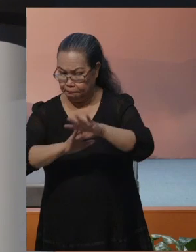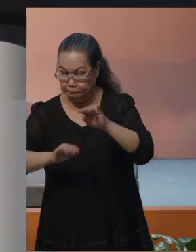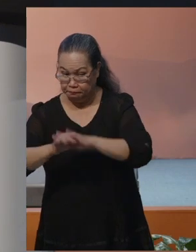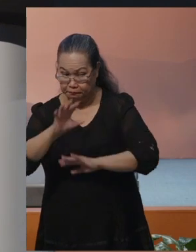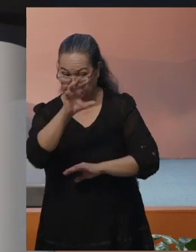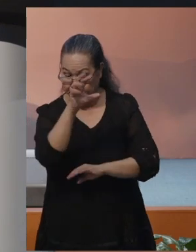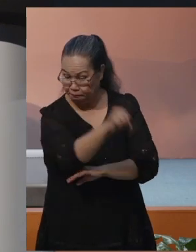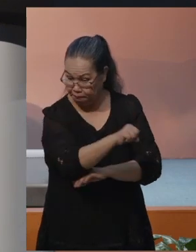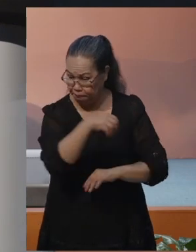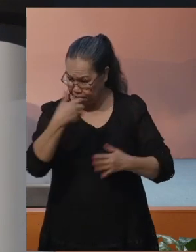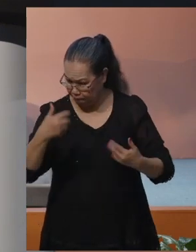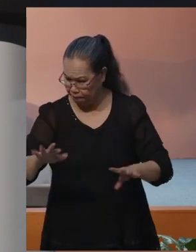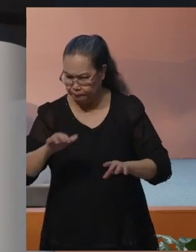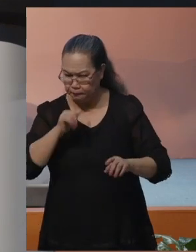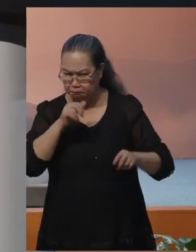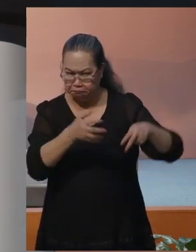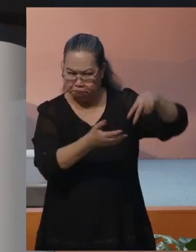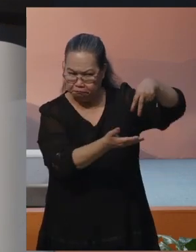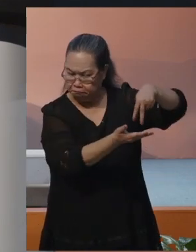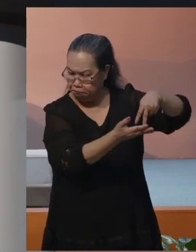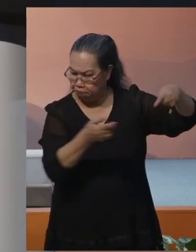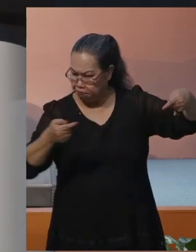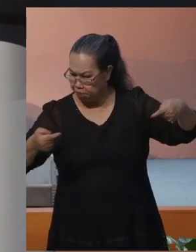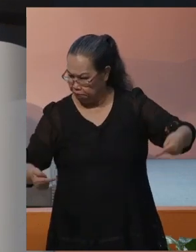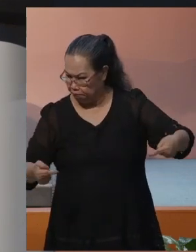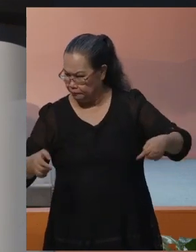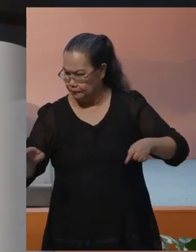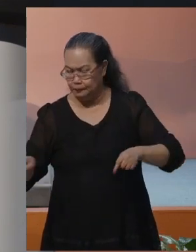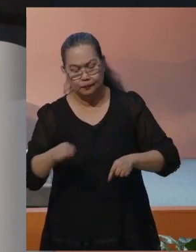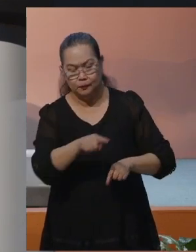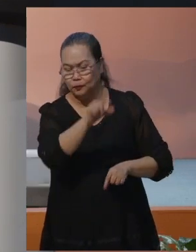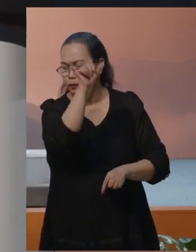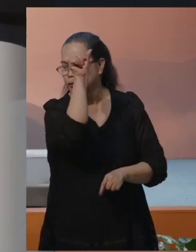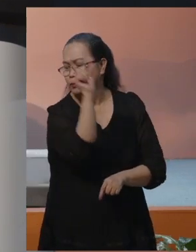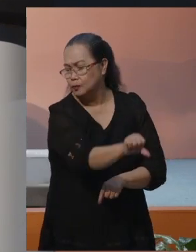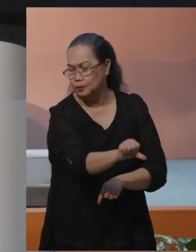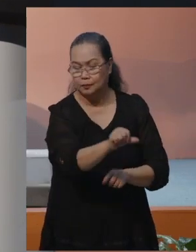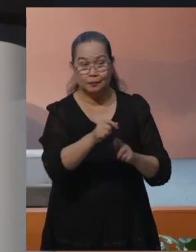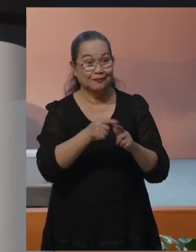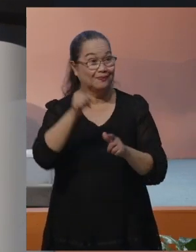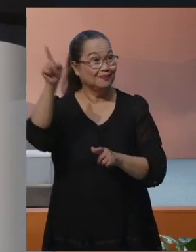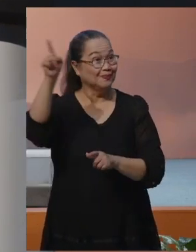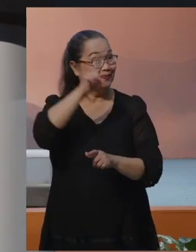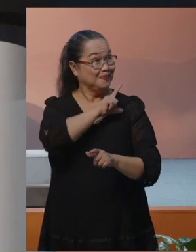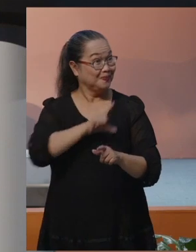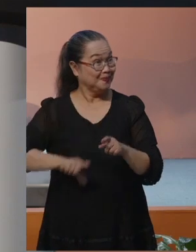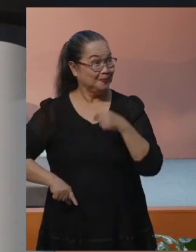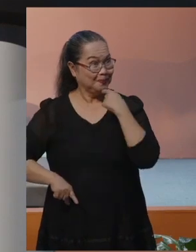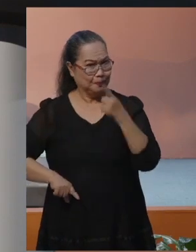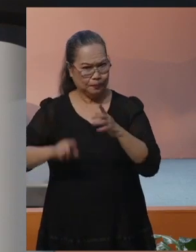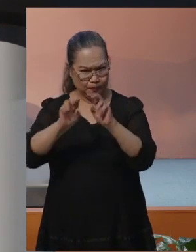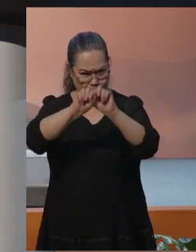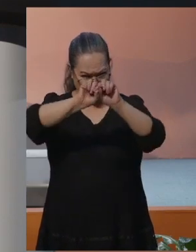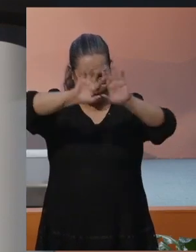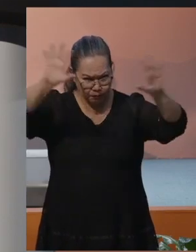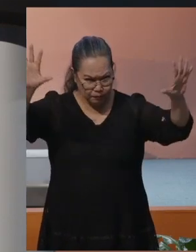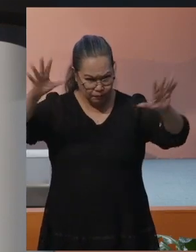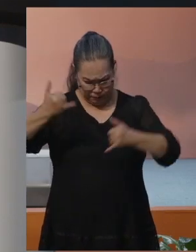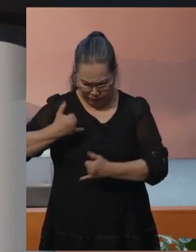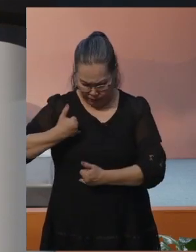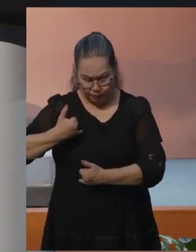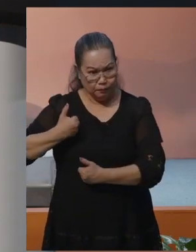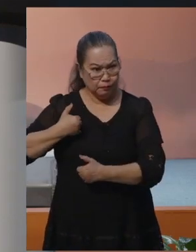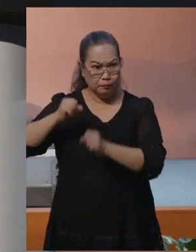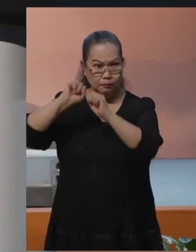a man of them shall stand before you. Ngayon, para masabi ng Panginoon kay Joshua yon, malinaw na nanalangin